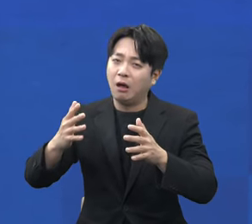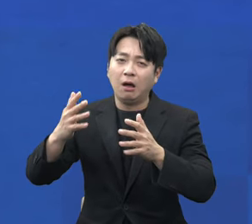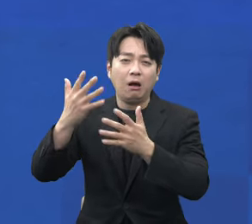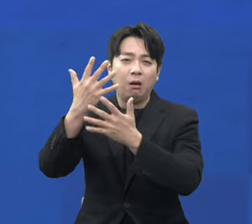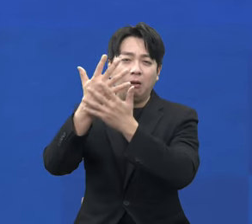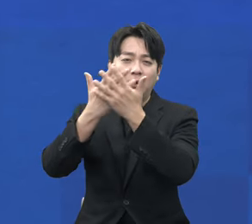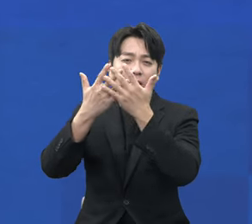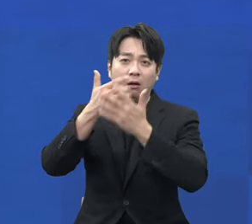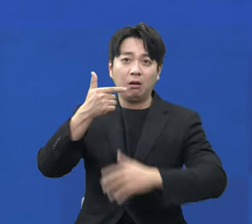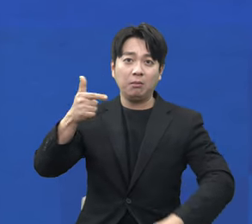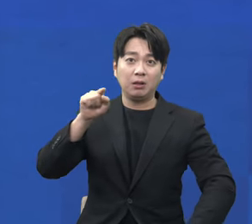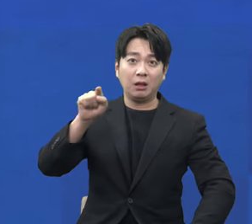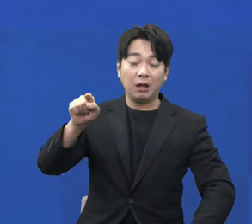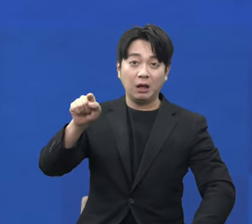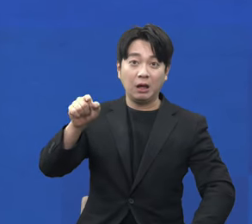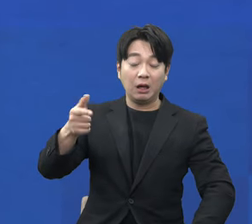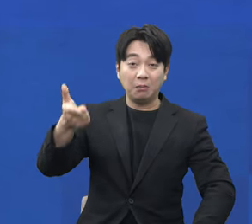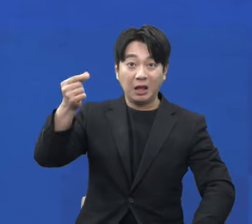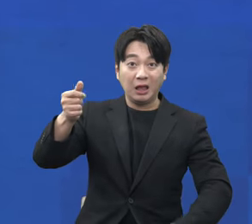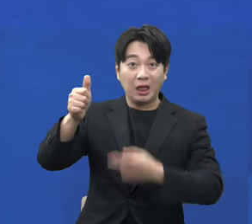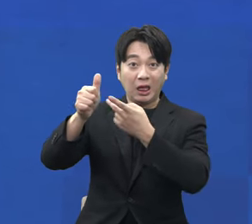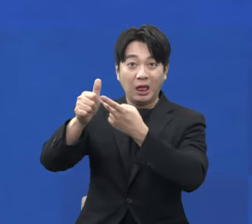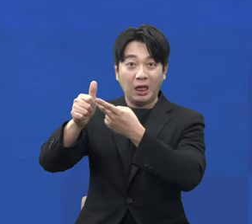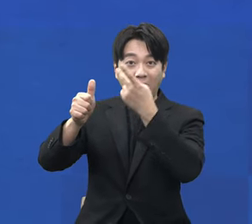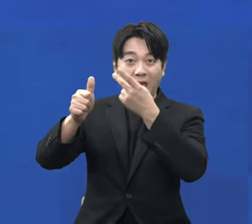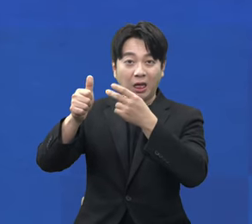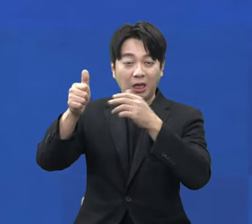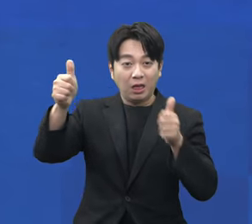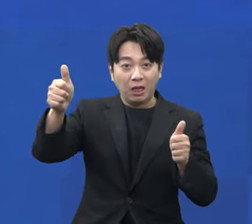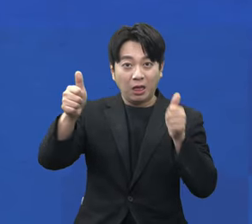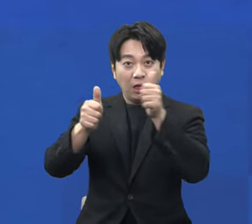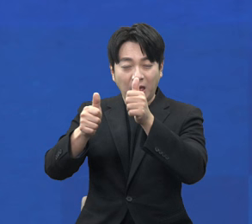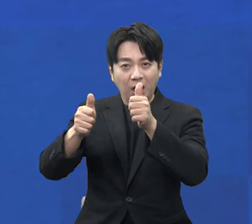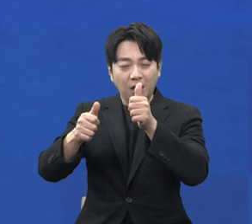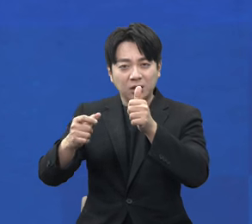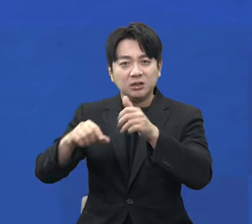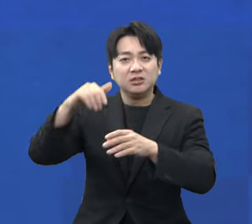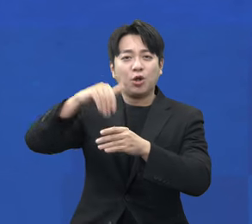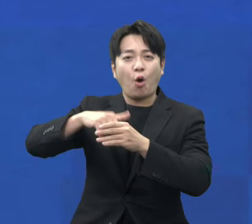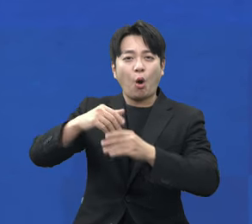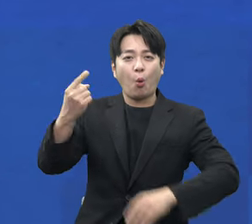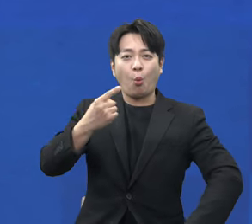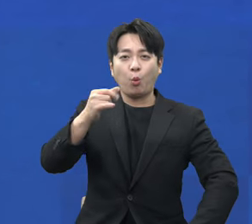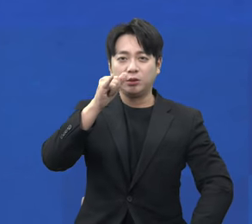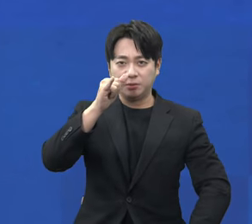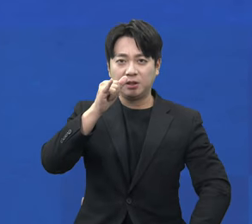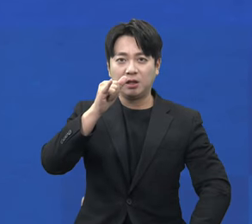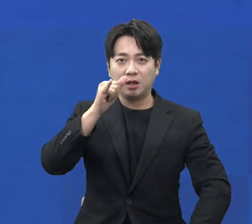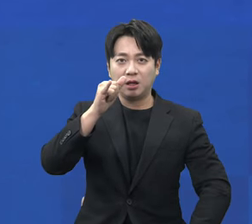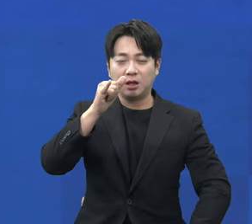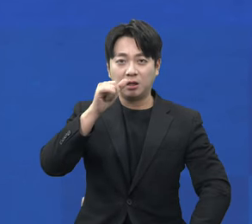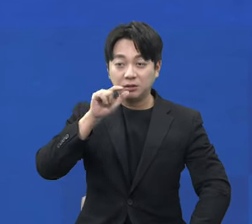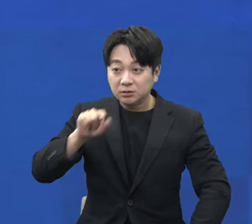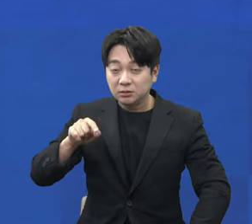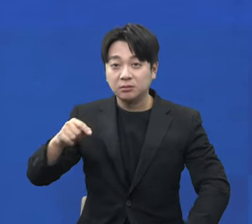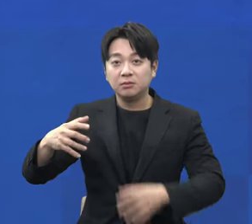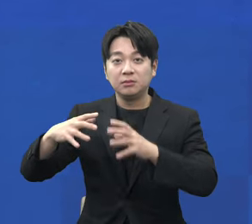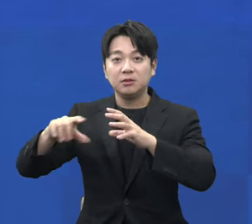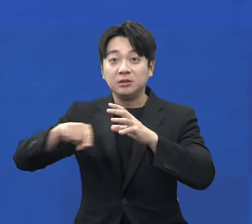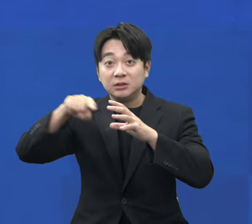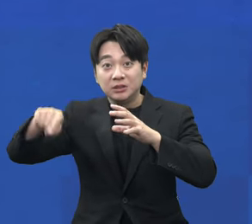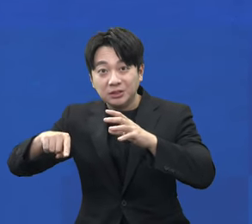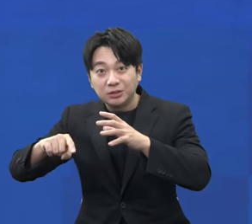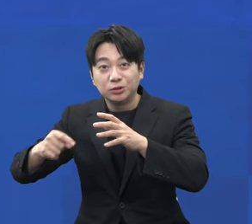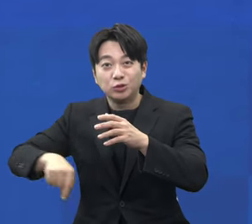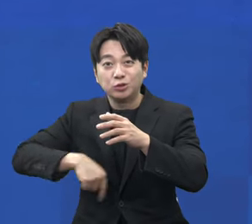대선 시계가 빨라지고 있습니다 저들은 서로를 물어뜯고 있습니다 저들은 자폭하며 무너지고 있고